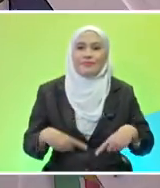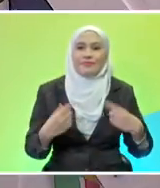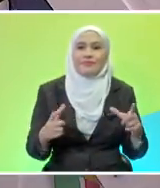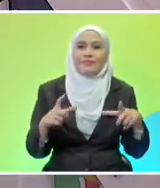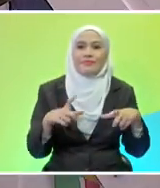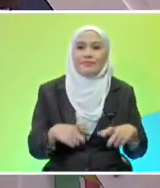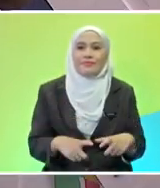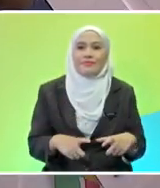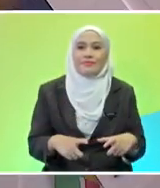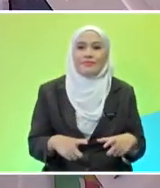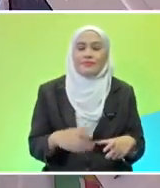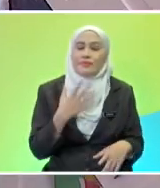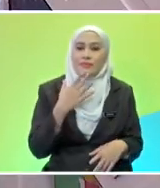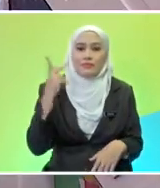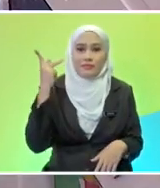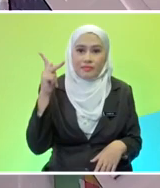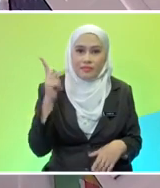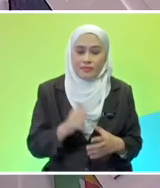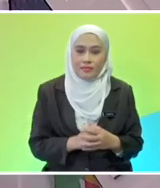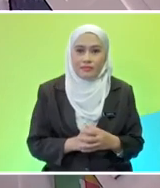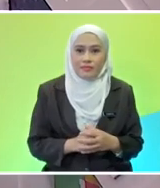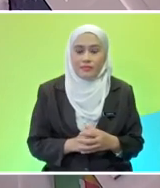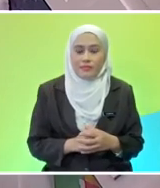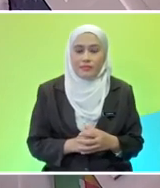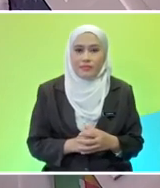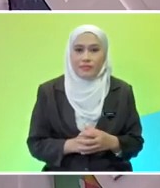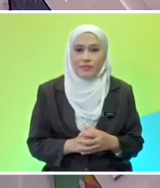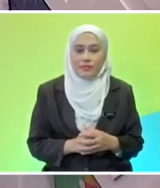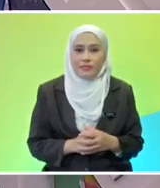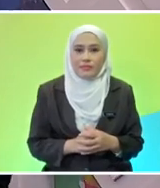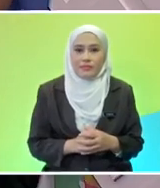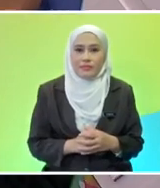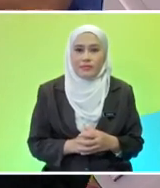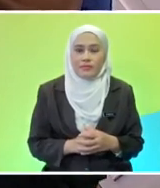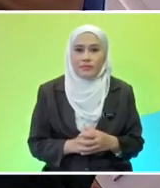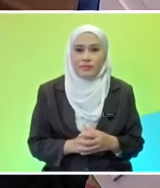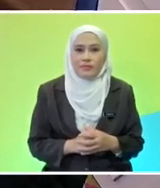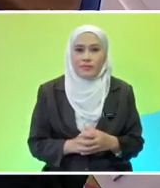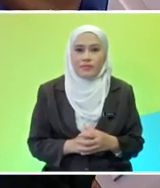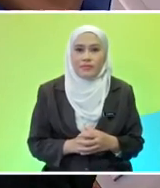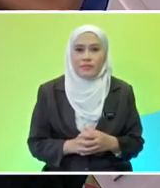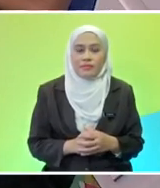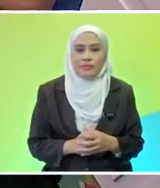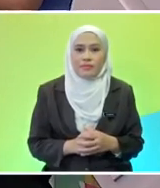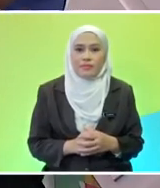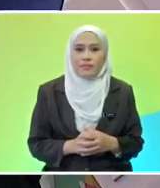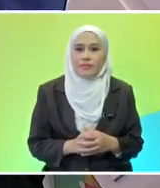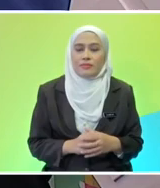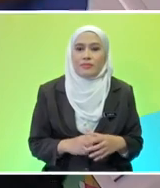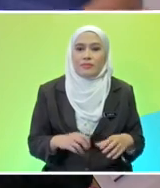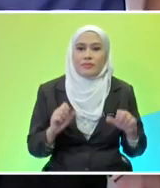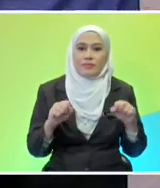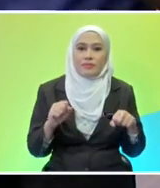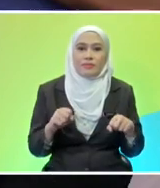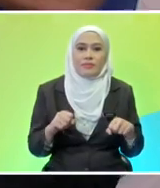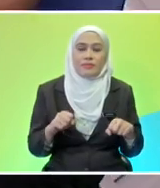berwarna kuning. Kuning. Cikgu, kita sepatutnya kena menari kat sini bukan sambil berjalan kan? Sambil. Sambil. Sambil boleh ataupun kita